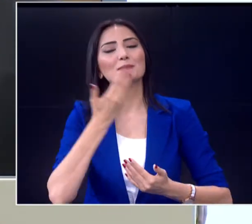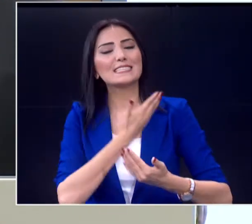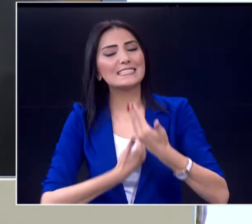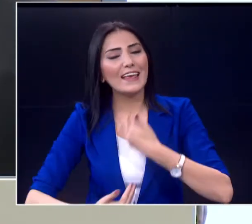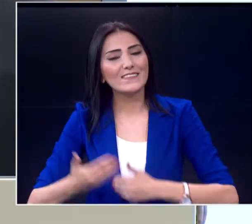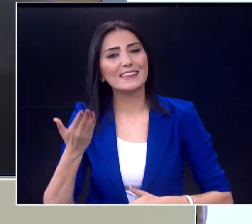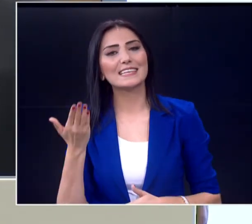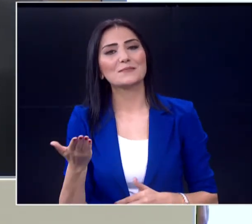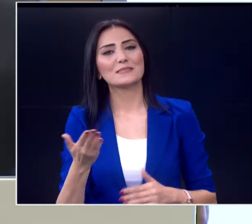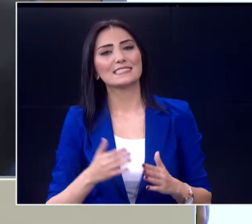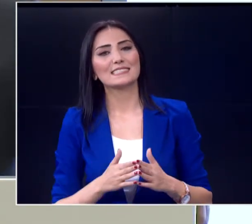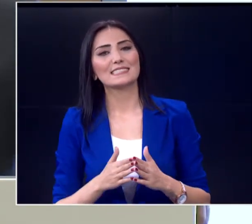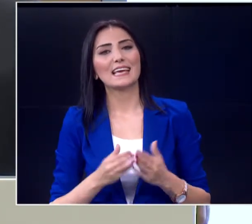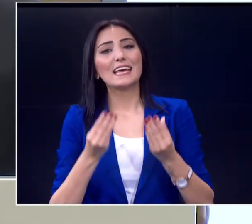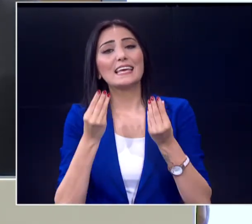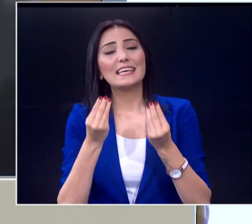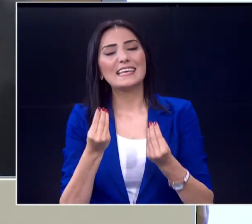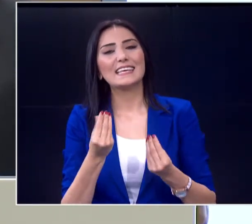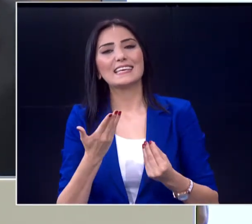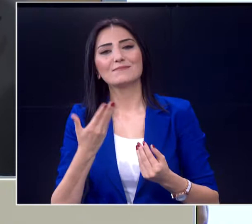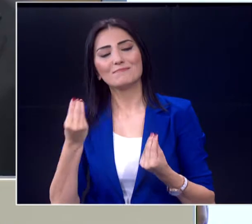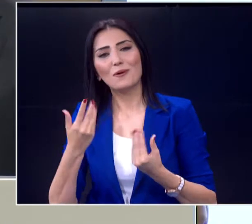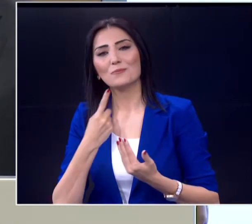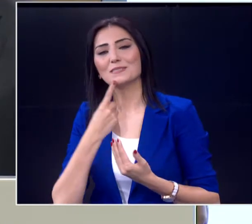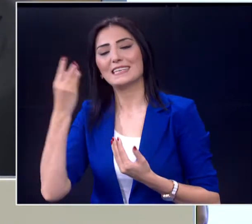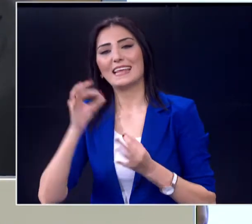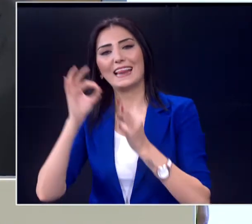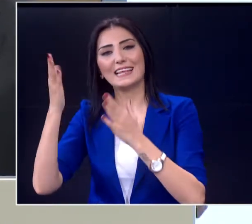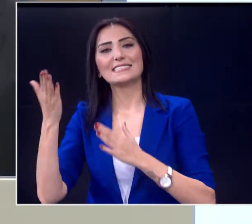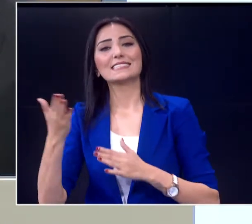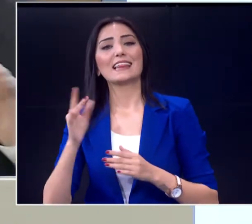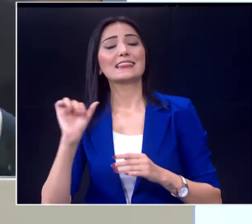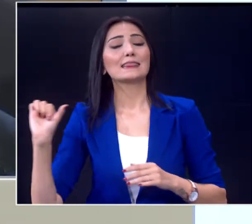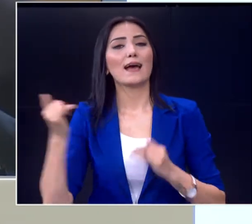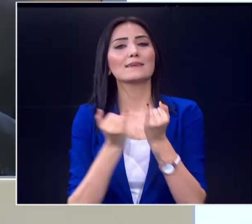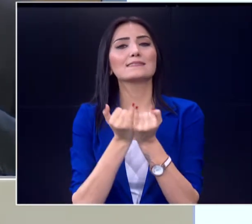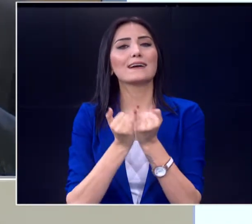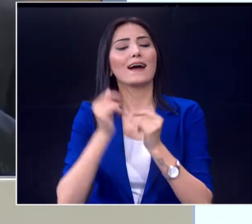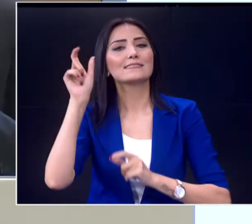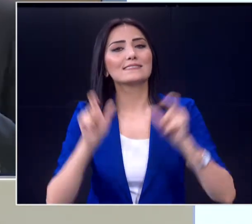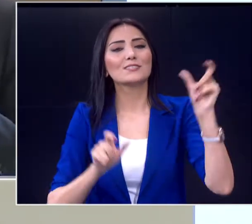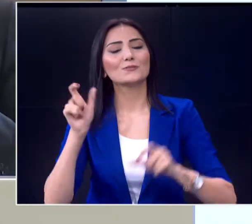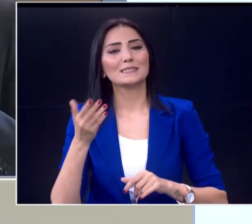selamlarımızı, sevgilerimizi, iyi dileklerimizi iletin. Değerli kardeşlerim,